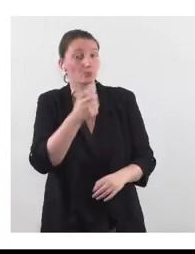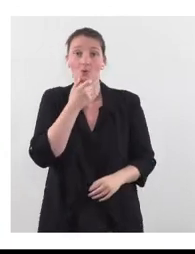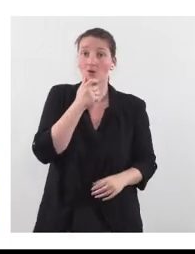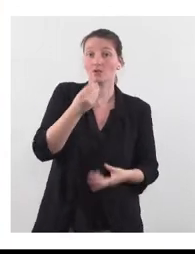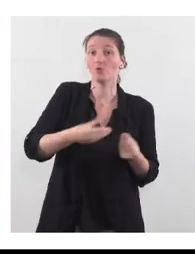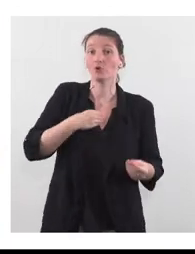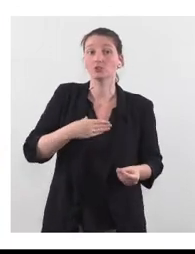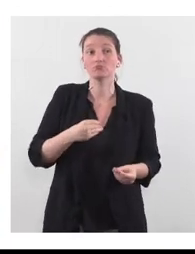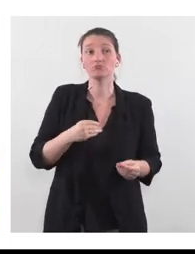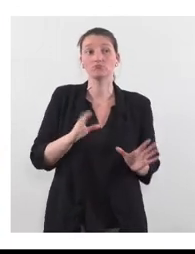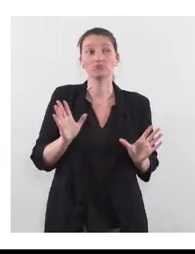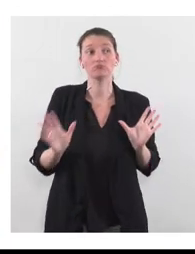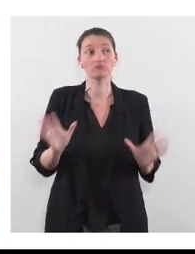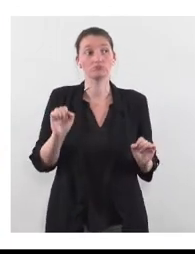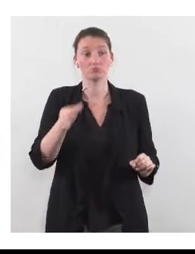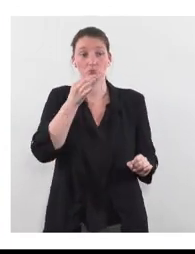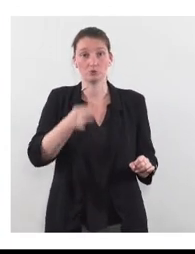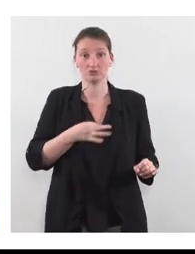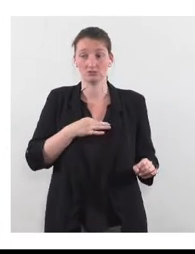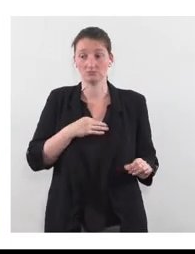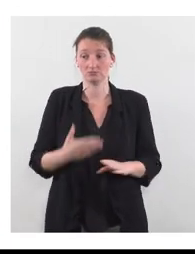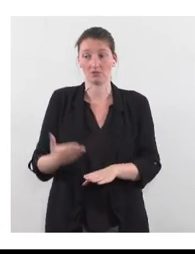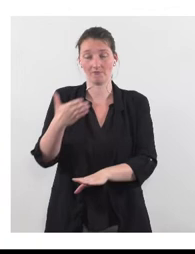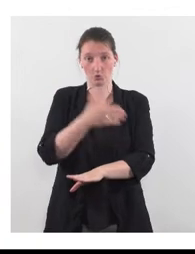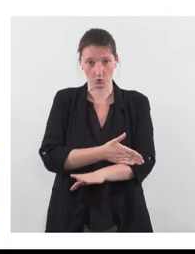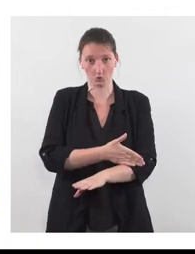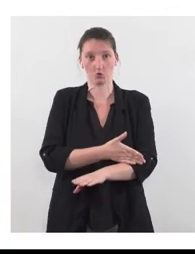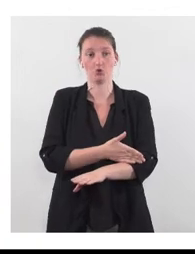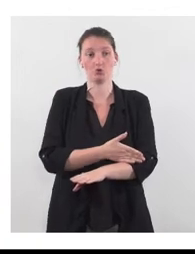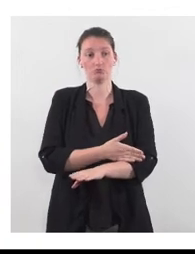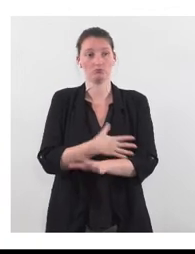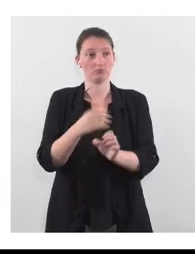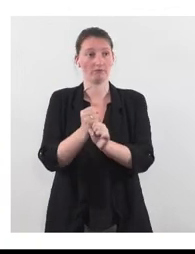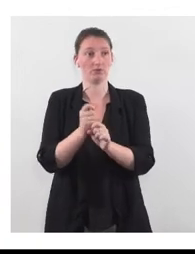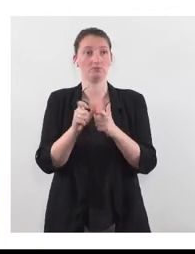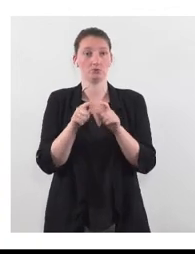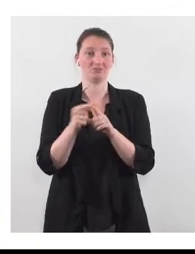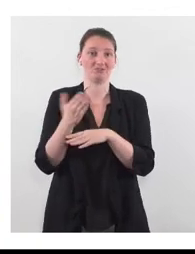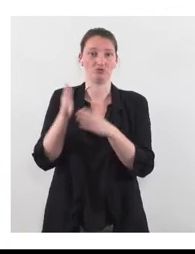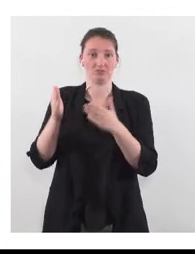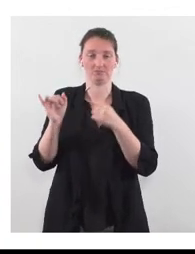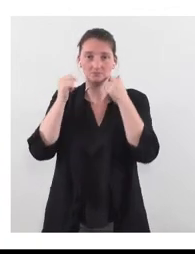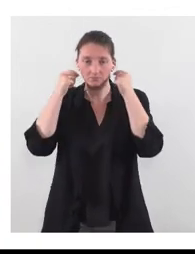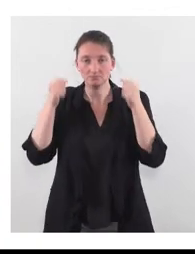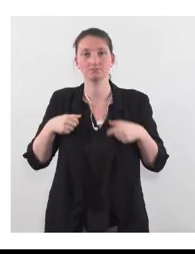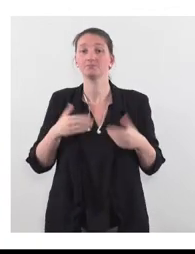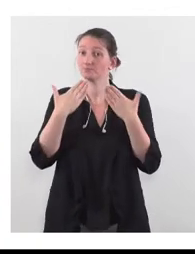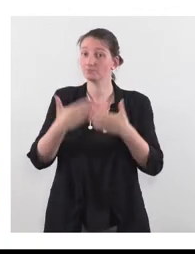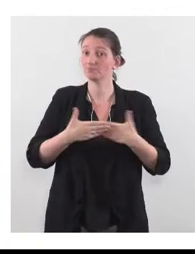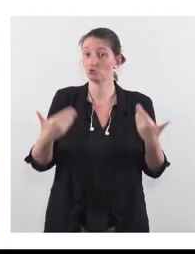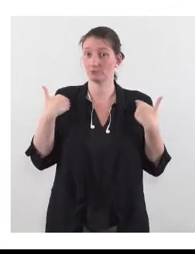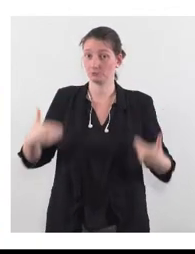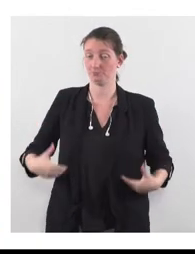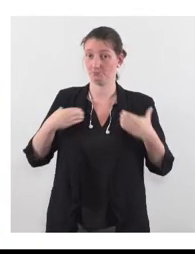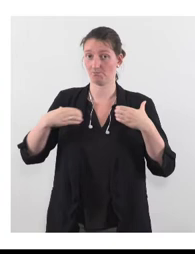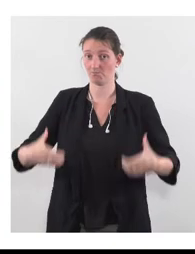Vous pouvez dire quelques mots, juste vous présenter en deux mots. D'accord. Bonjour à toutes et à tous. Moi, je suis